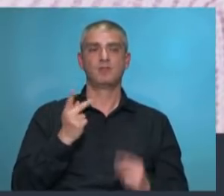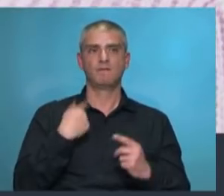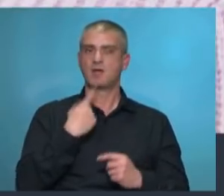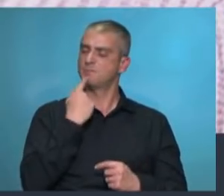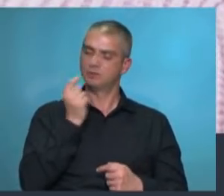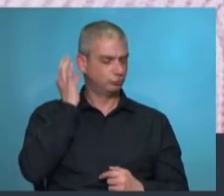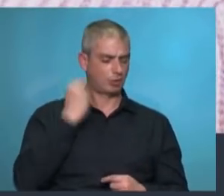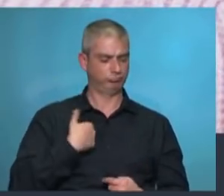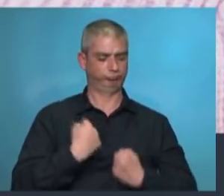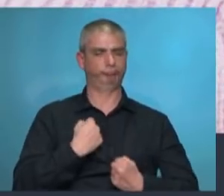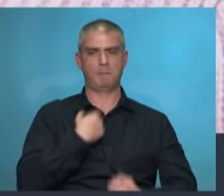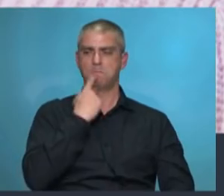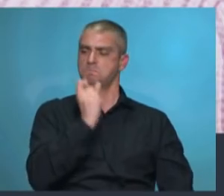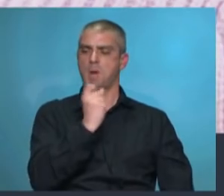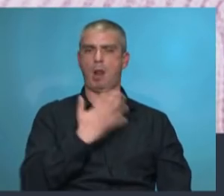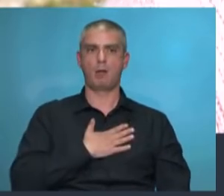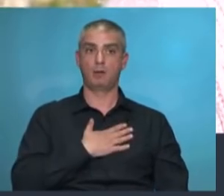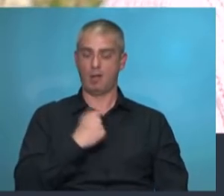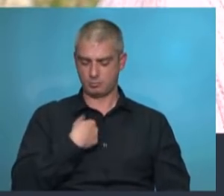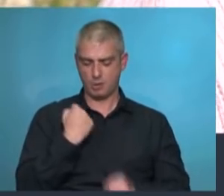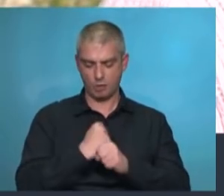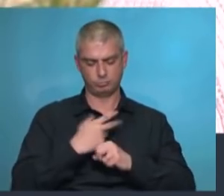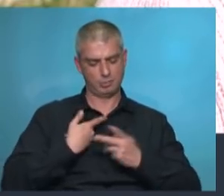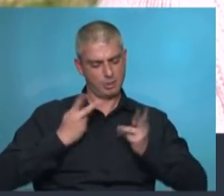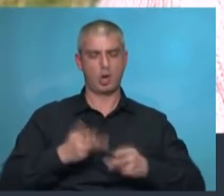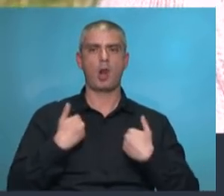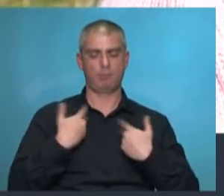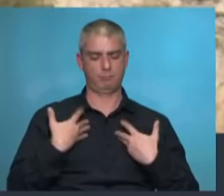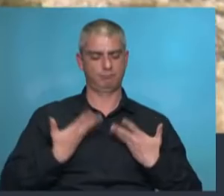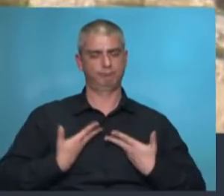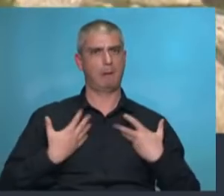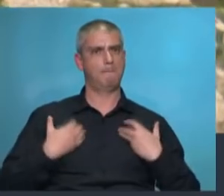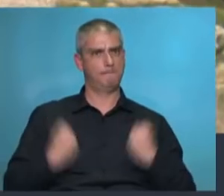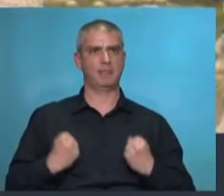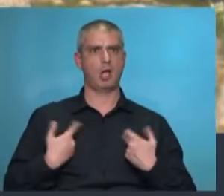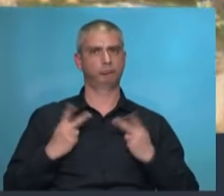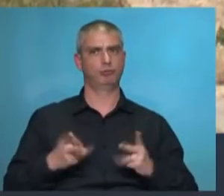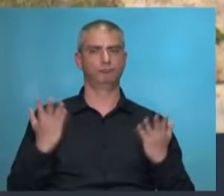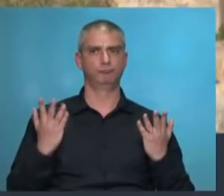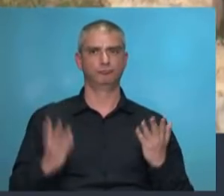לאישה. את יכולה, את עושה, את כך, יש ביטחון גם.